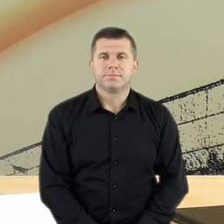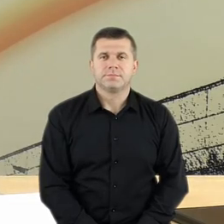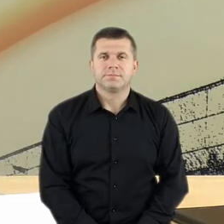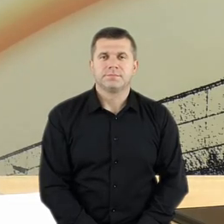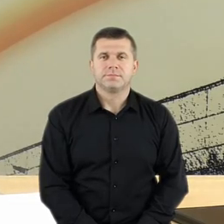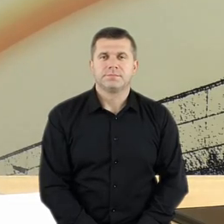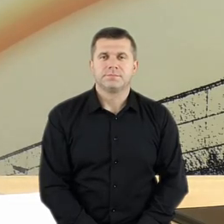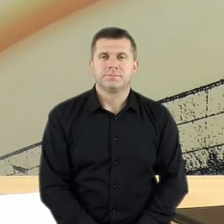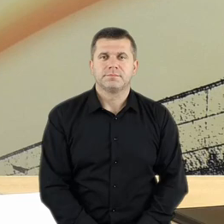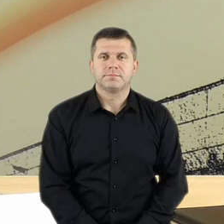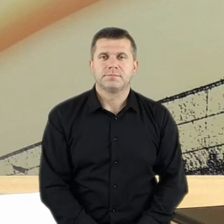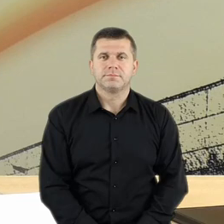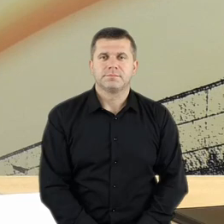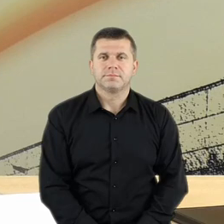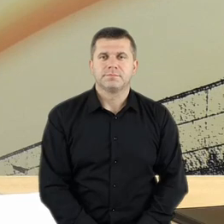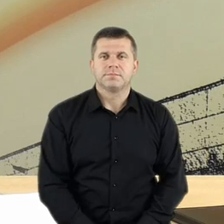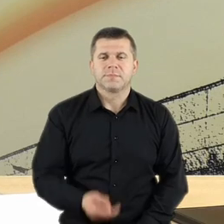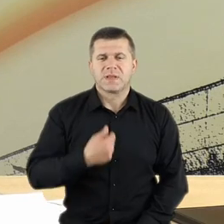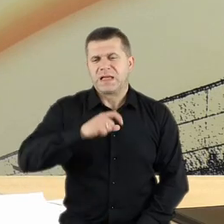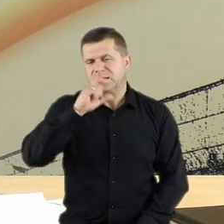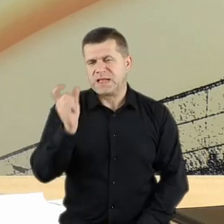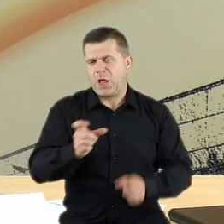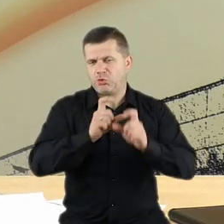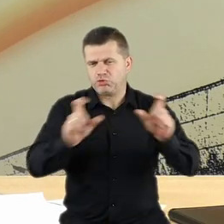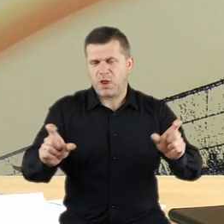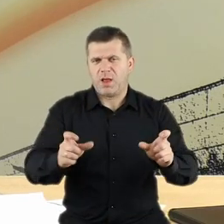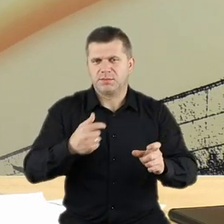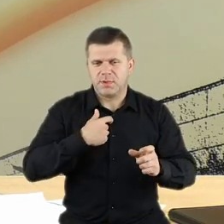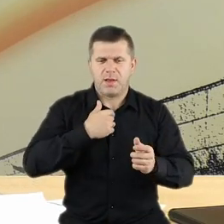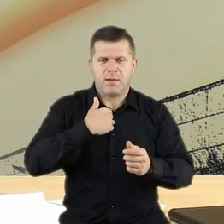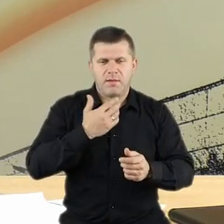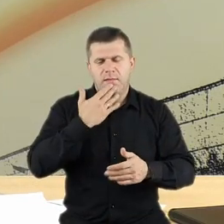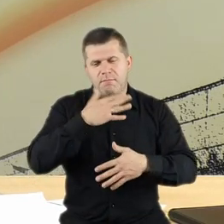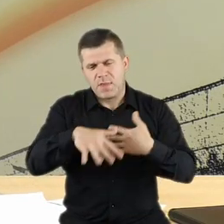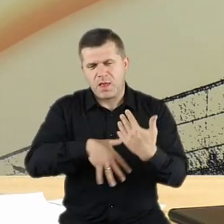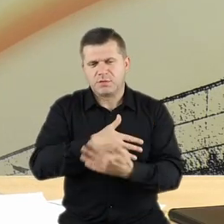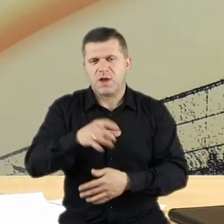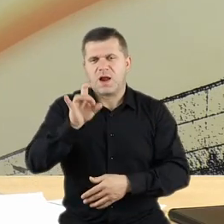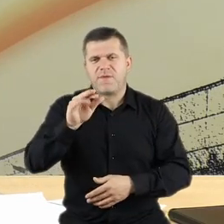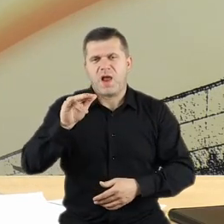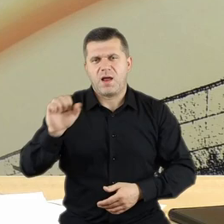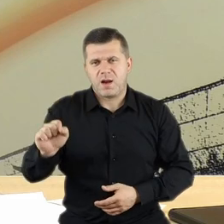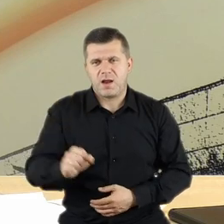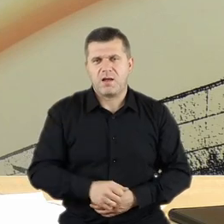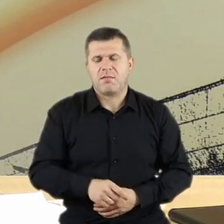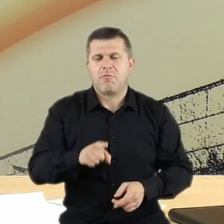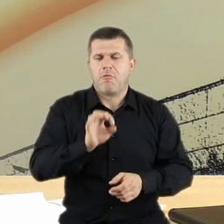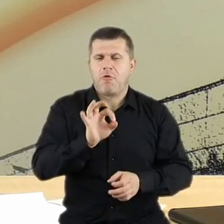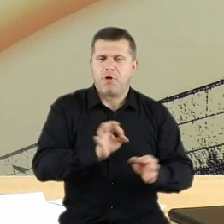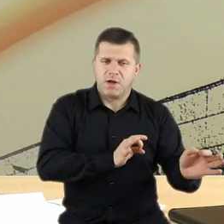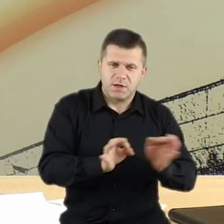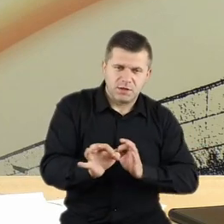No i ja tak cały czas mieszam tą gwarę mówię o gwarze i o historii